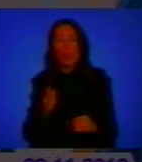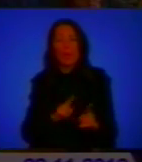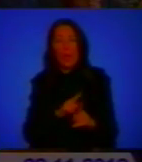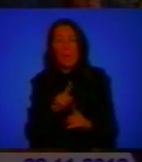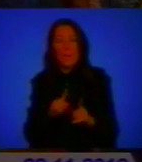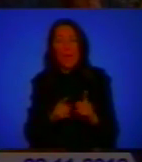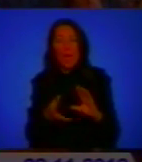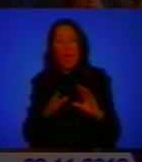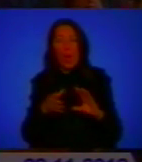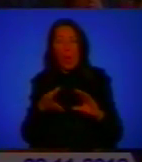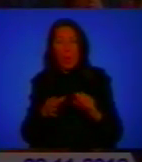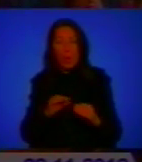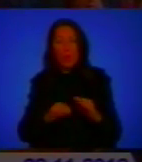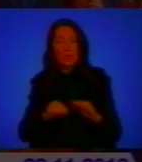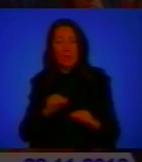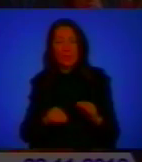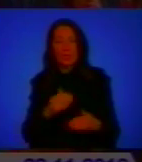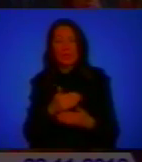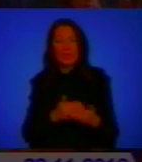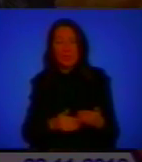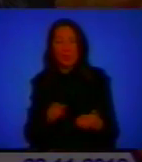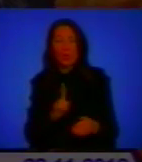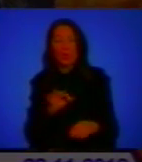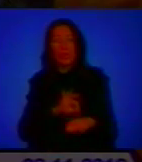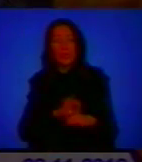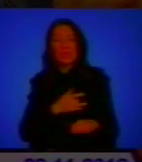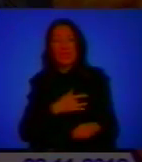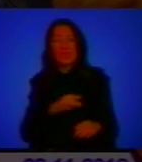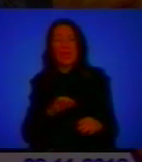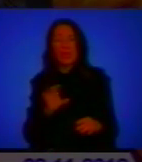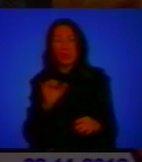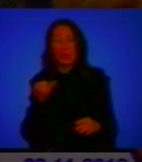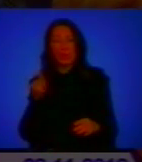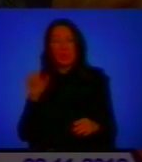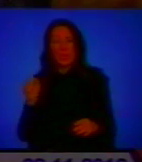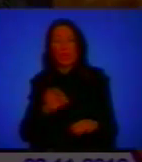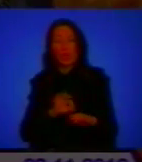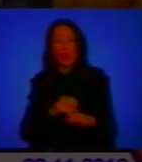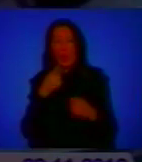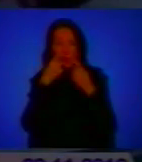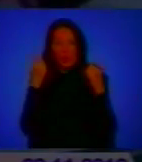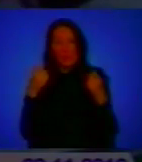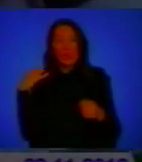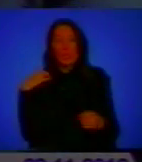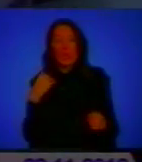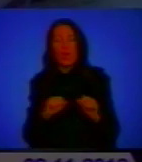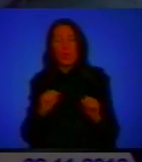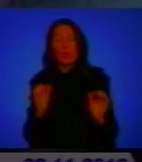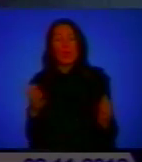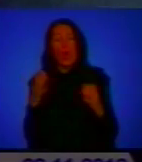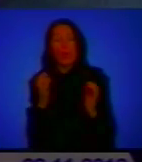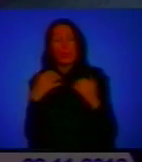переукладені. Статистику щодо захворювання на серцево-судинні недуги повідомив начальник головного управління охорони здоров'я обласної